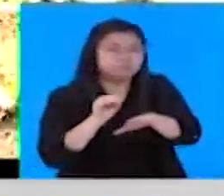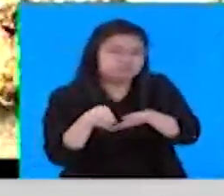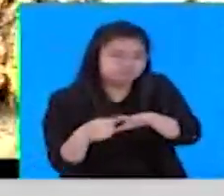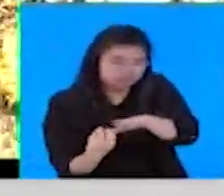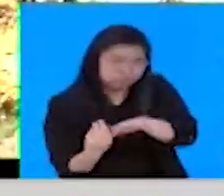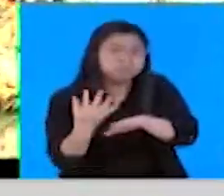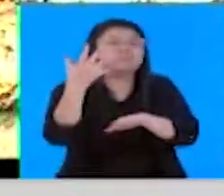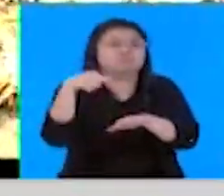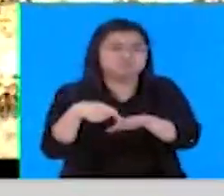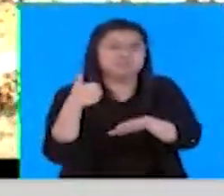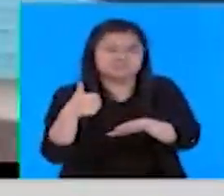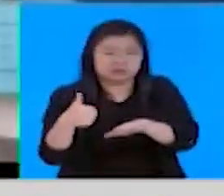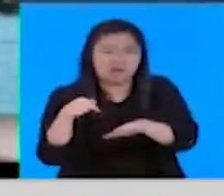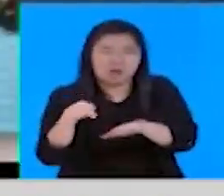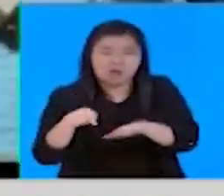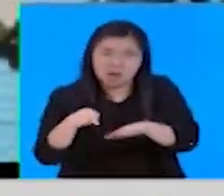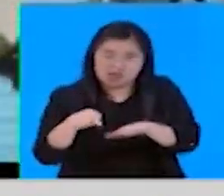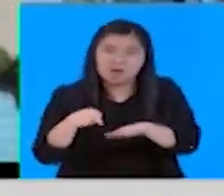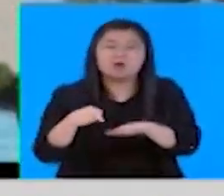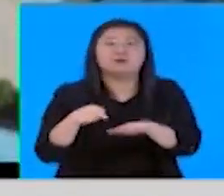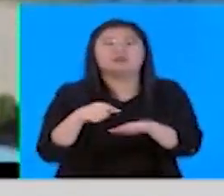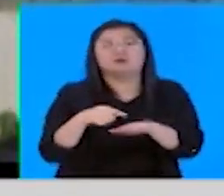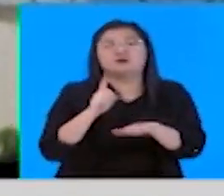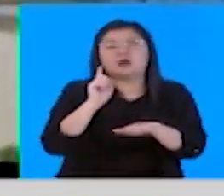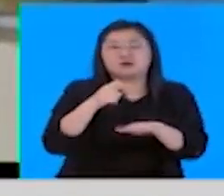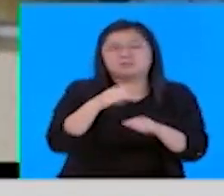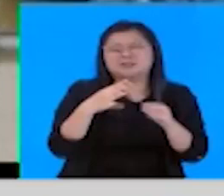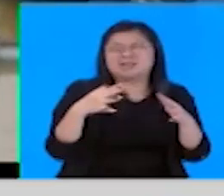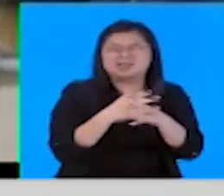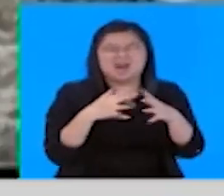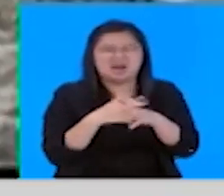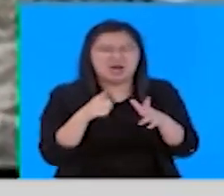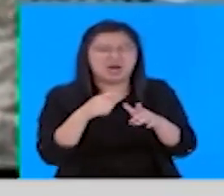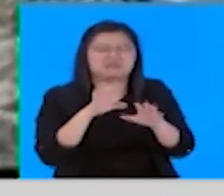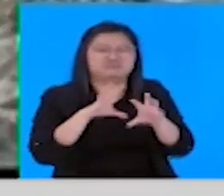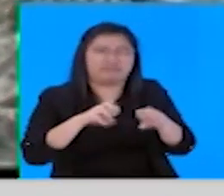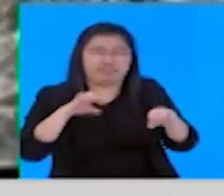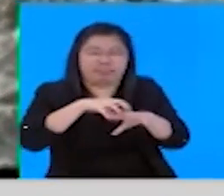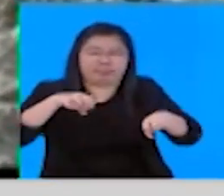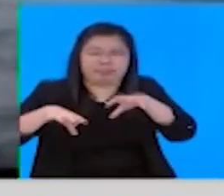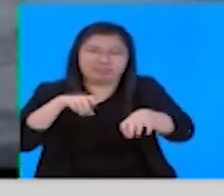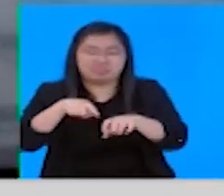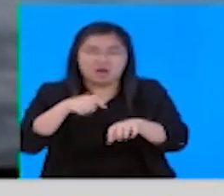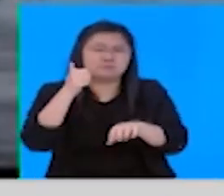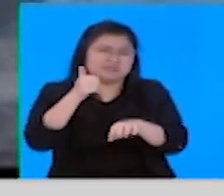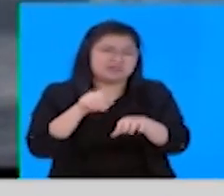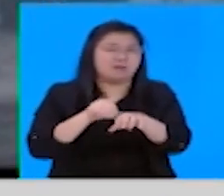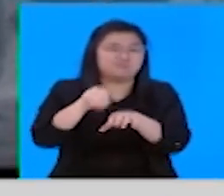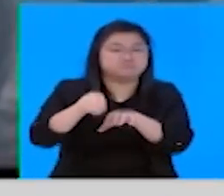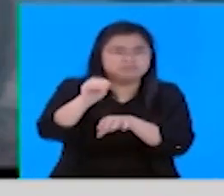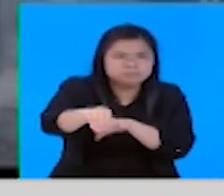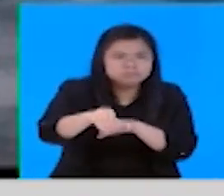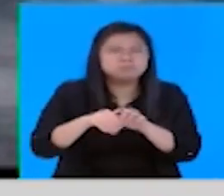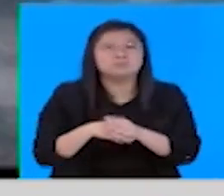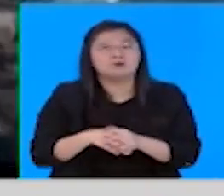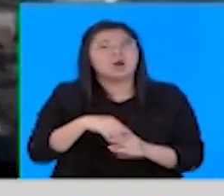karena lubang-lubang dari pertambangan batu bara di mana ada 814 lubang